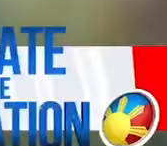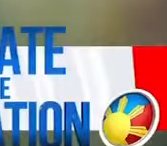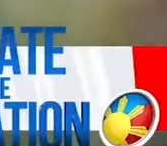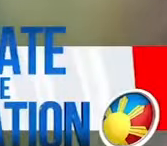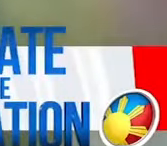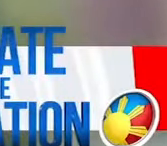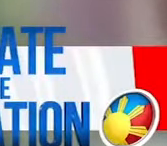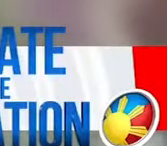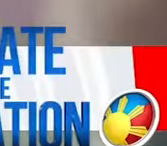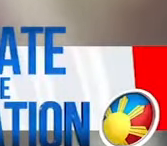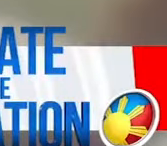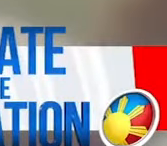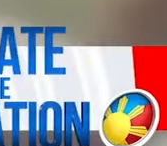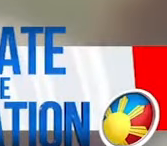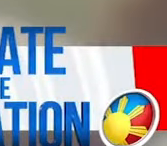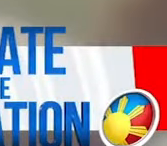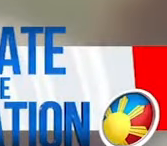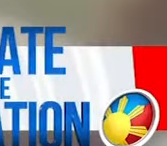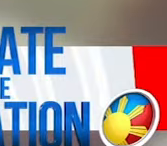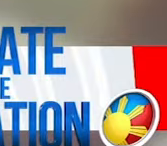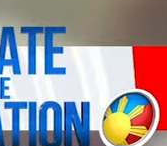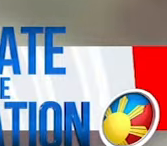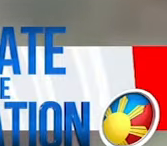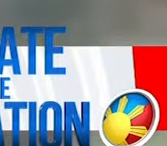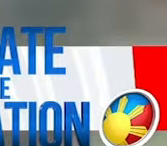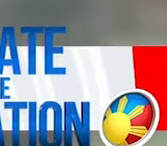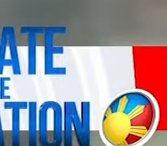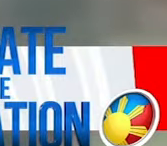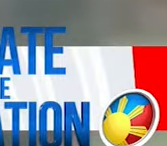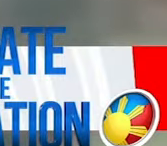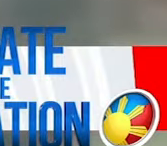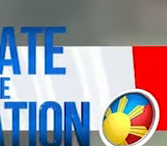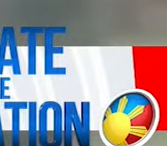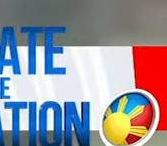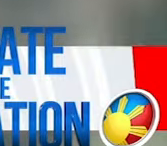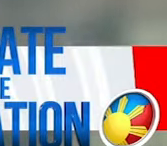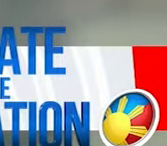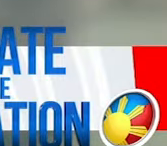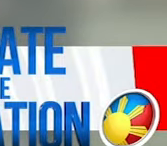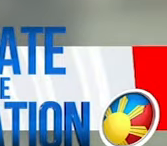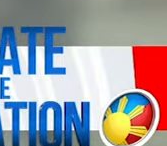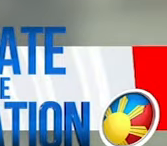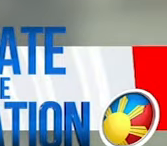nagpaliwanag bagong panganak na aso paghataw matapos daw